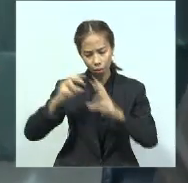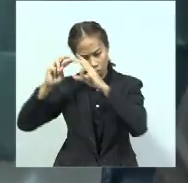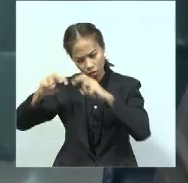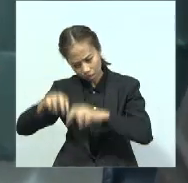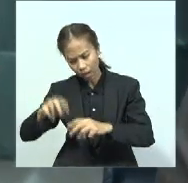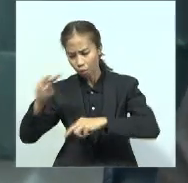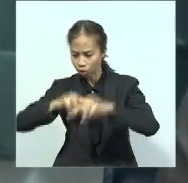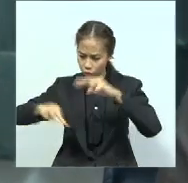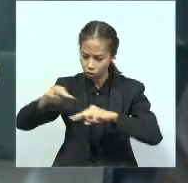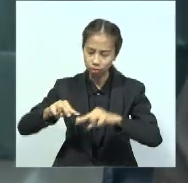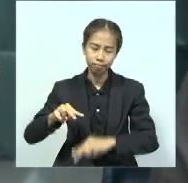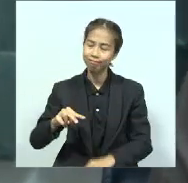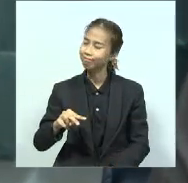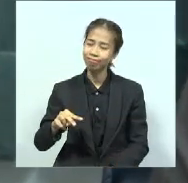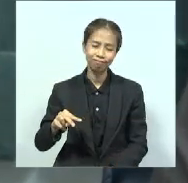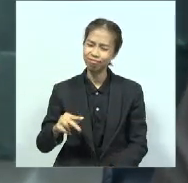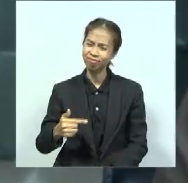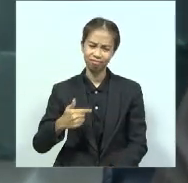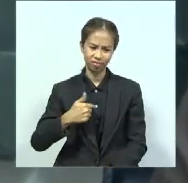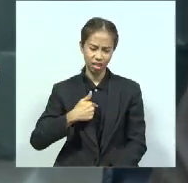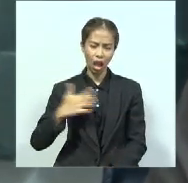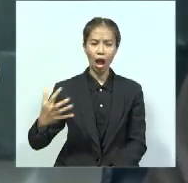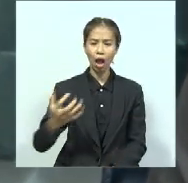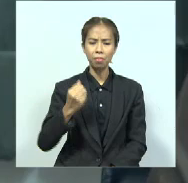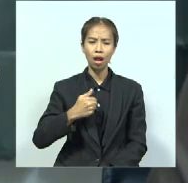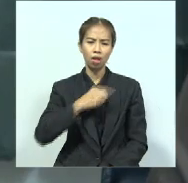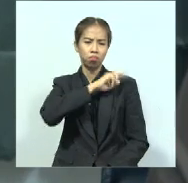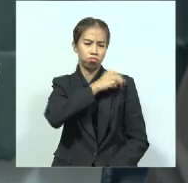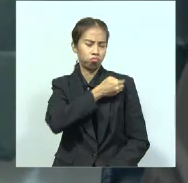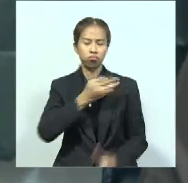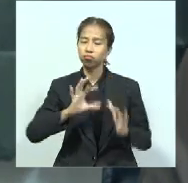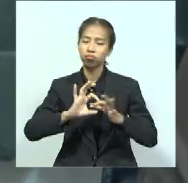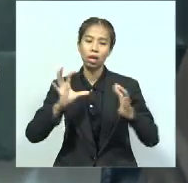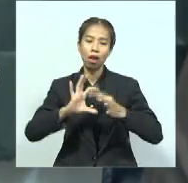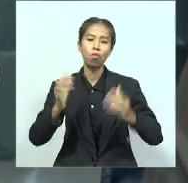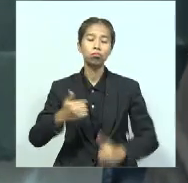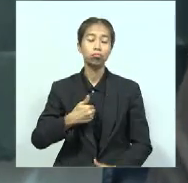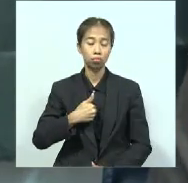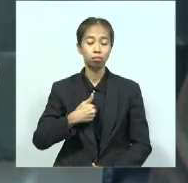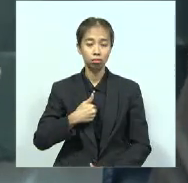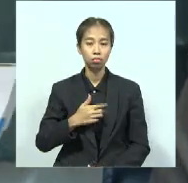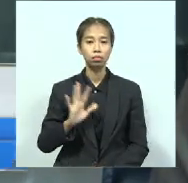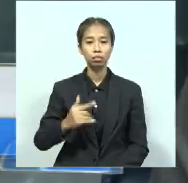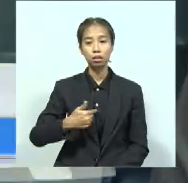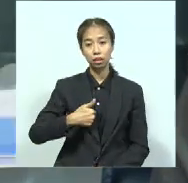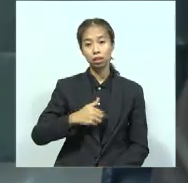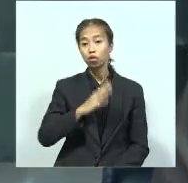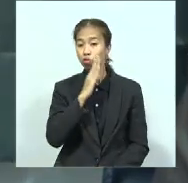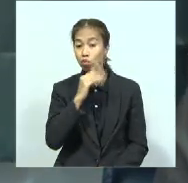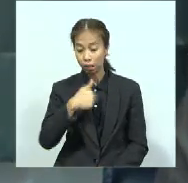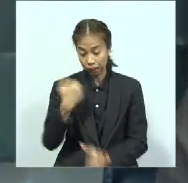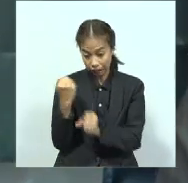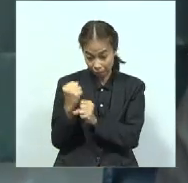ตามตรงว่าไม่อยู่ในขอบข่ายอำนาจของเรานะครับต้องเรียนตรงว่าไม่อยู่ขอบข่ายท่านเราซึ่งบอกตามตรงว่าถ้าทำอย่างนั้นก็แสด